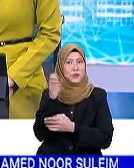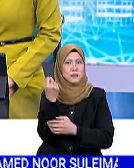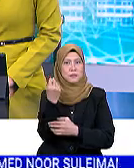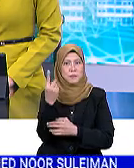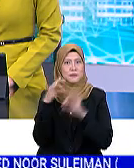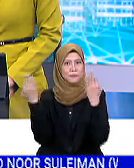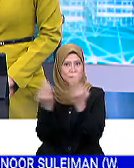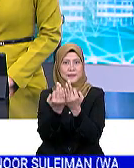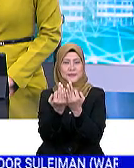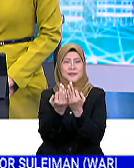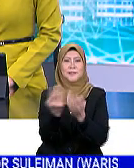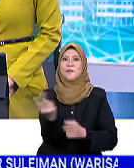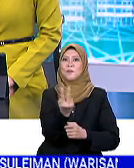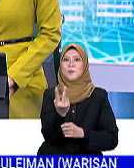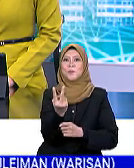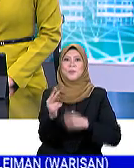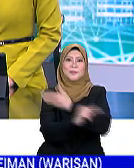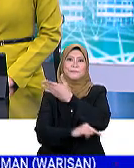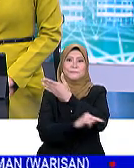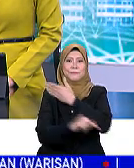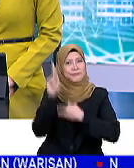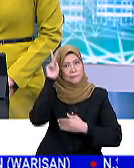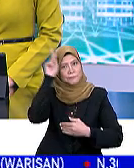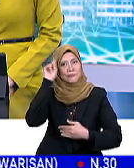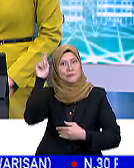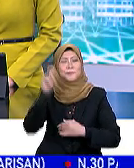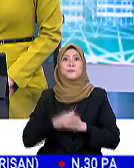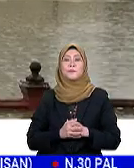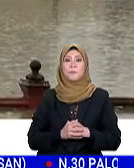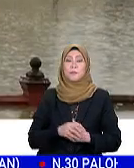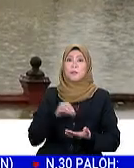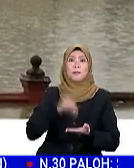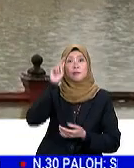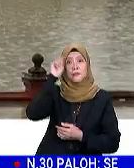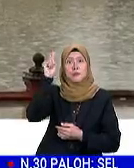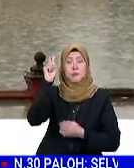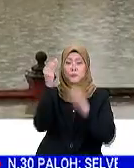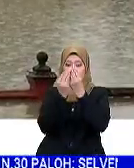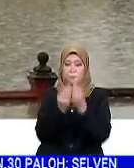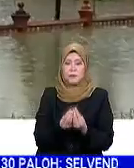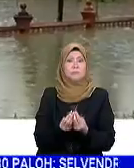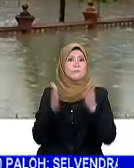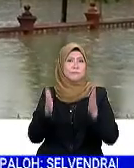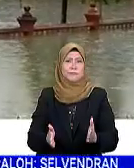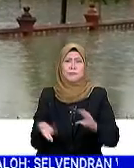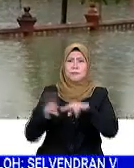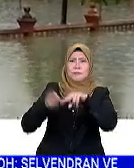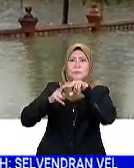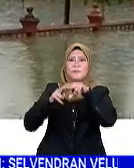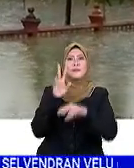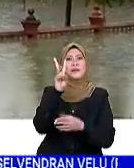4,411 keluarga di kedua-dua negeri berkenaan. Di Terengganu, angka penduduk terjejas meningkat kepada